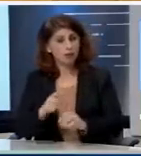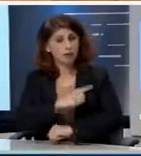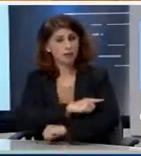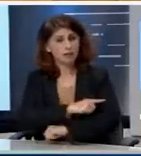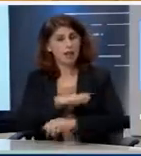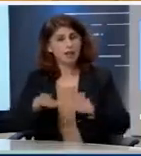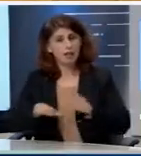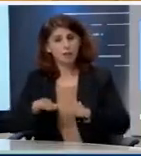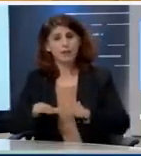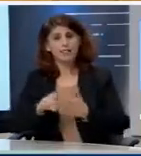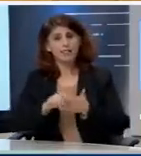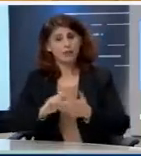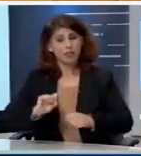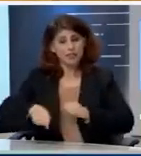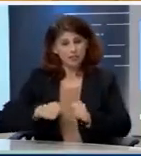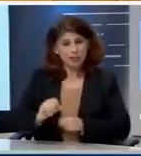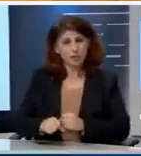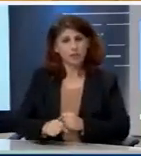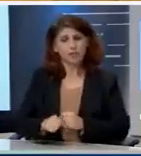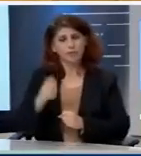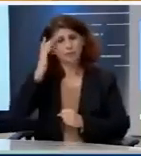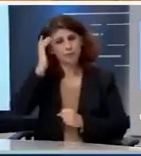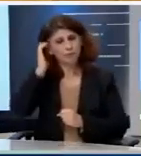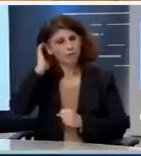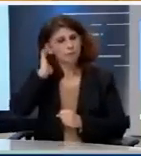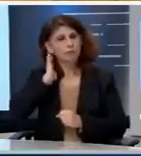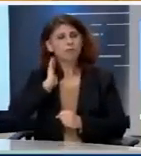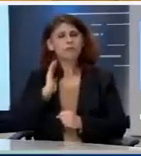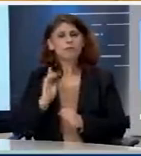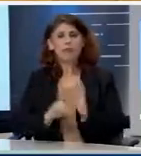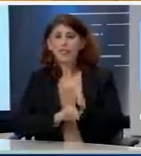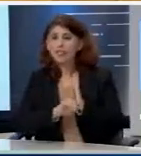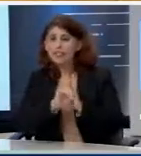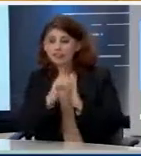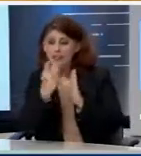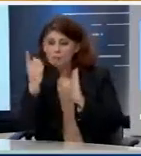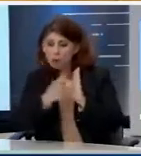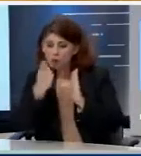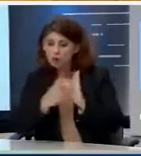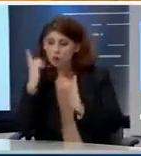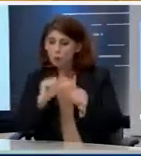με τη συνταγογραφική τους δραστηριότητα και δείκτες μηνιαίας συνταγογράφησης.